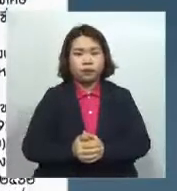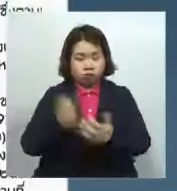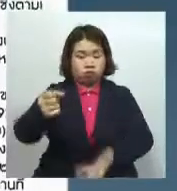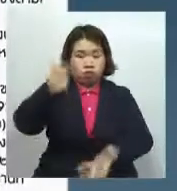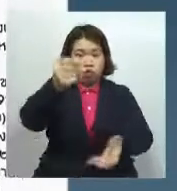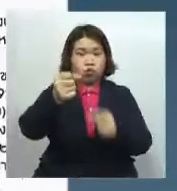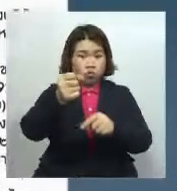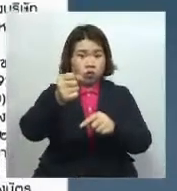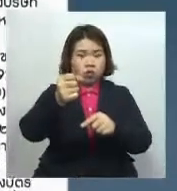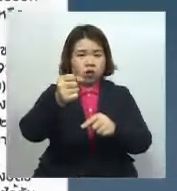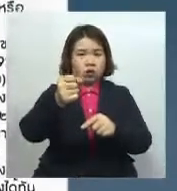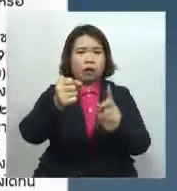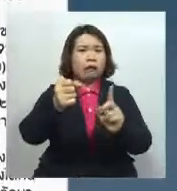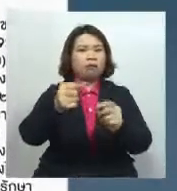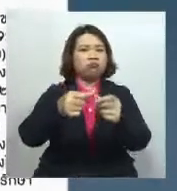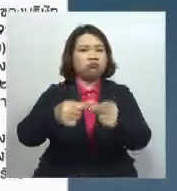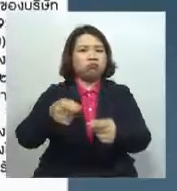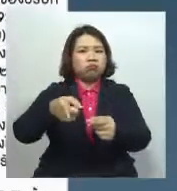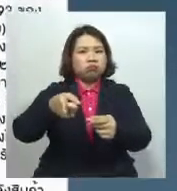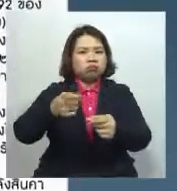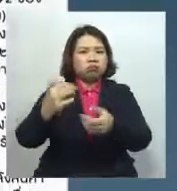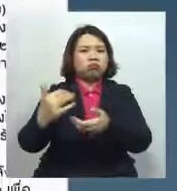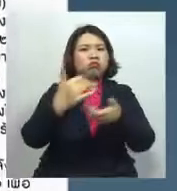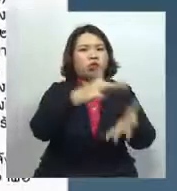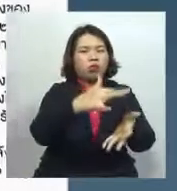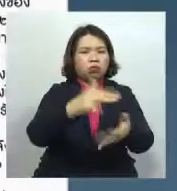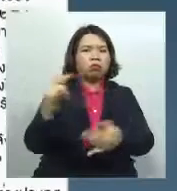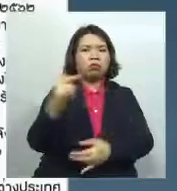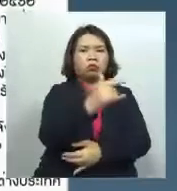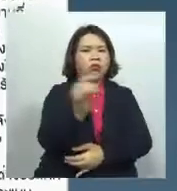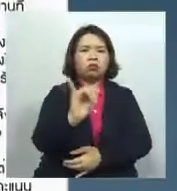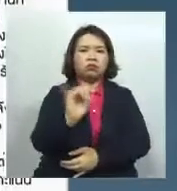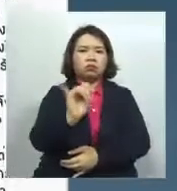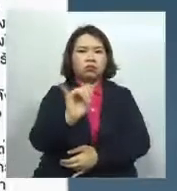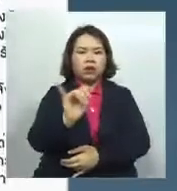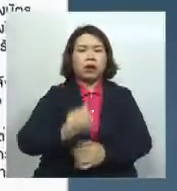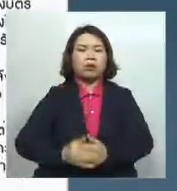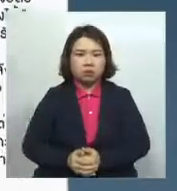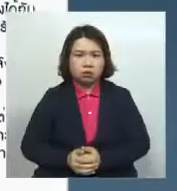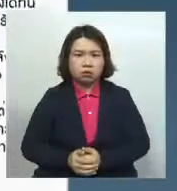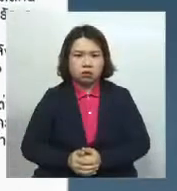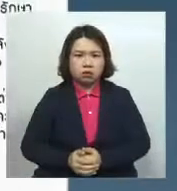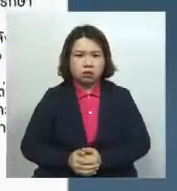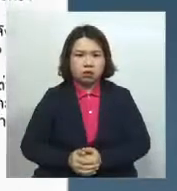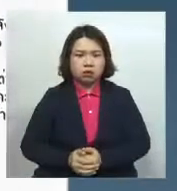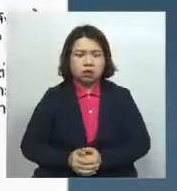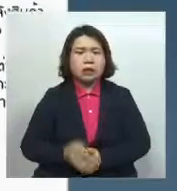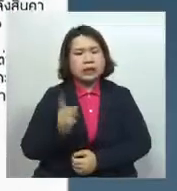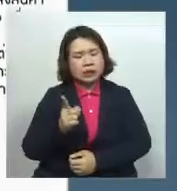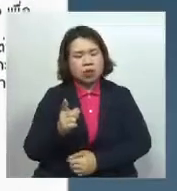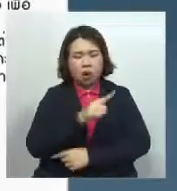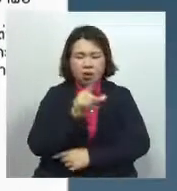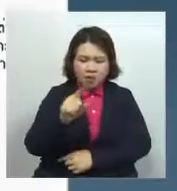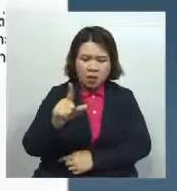ทกเมล การทฑพิเศษยัไมไดถูกจัดส่งไปพร้อมกับเที่ยวบินของสายการบินของกบนไยในวันที่ 21หรอ